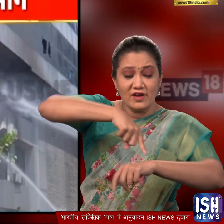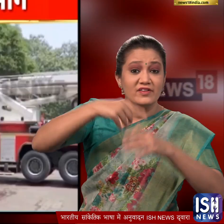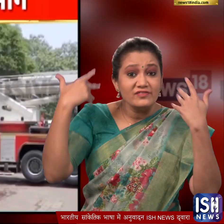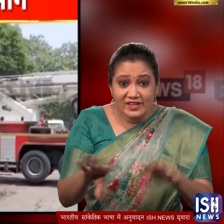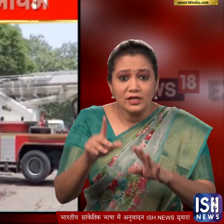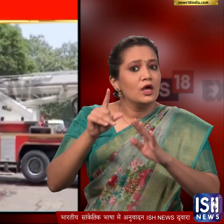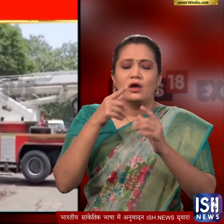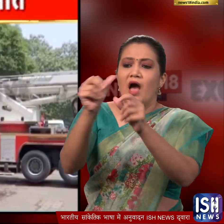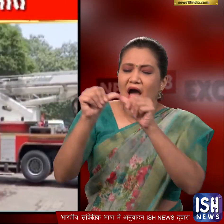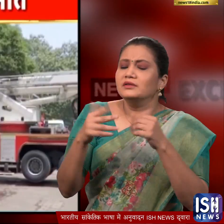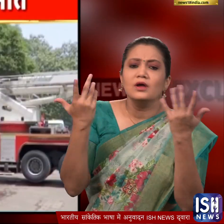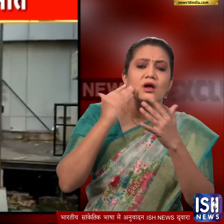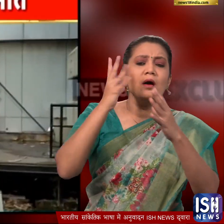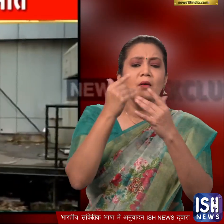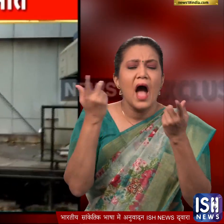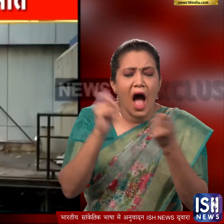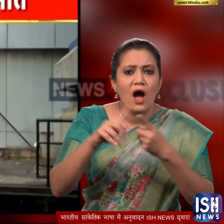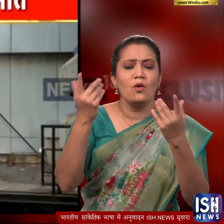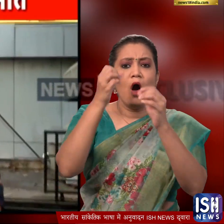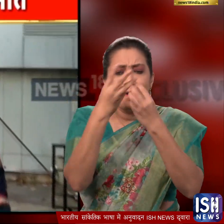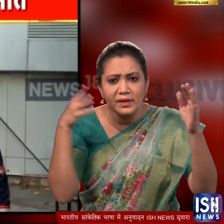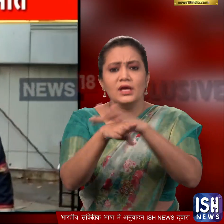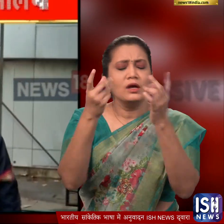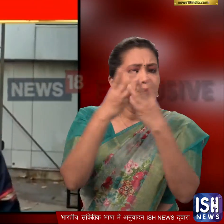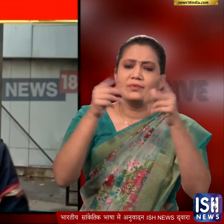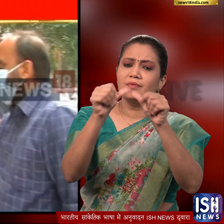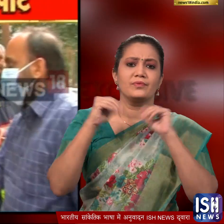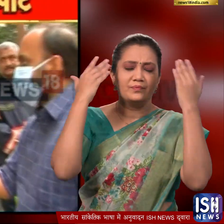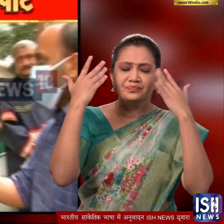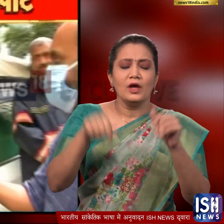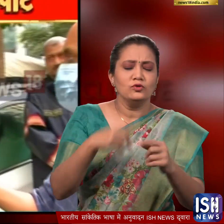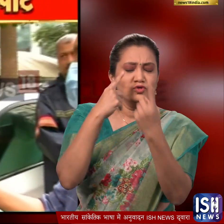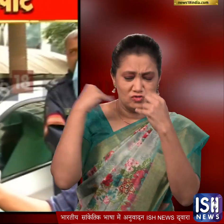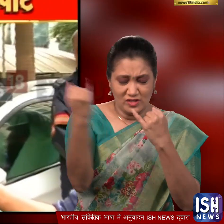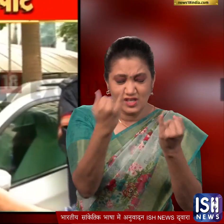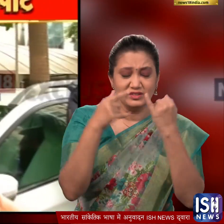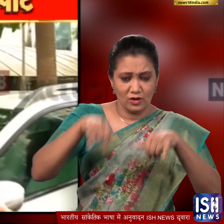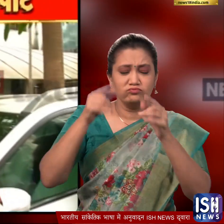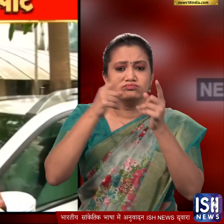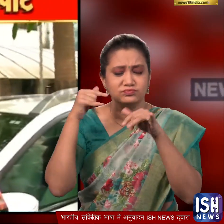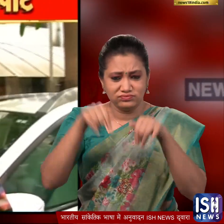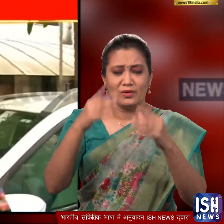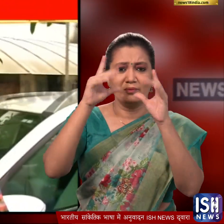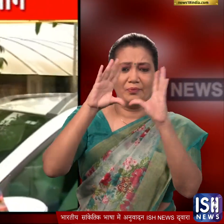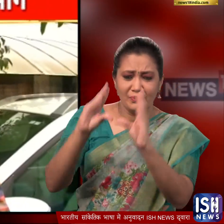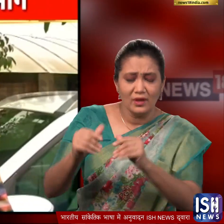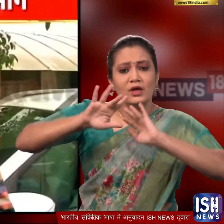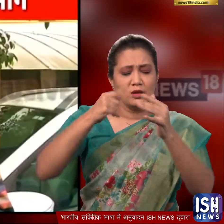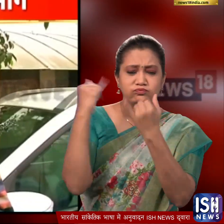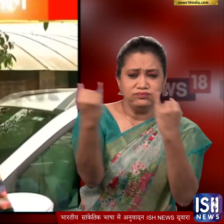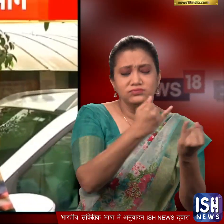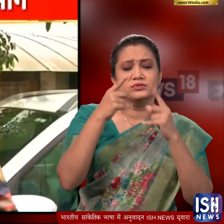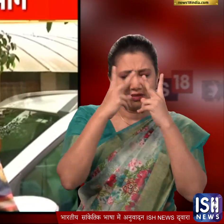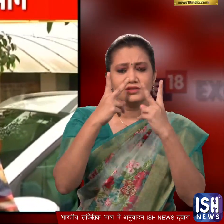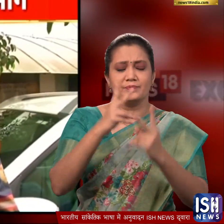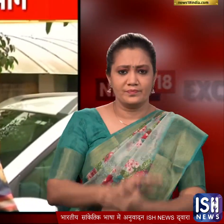घंटे बाद भी ये बोलने की हालत में नहीं थी कि बिल्डिंग के अंदर कितने लोग फंसे हैं। अभी पूरा सर्च करेंगे। अभी हमारा फायर फाइटिंग भी पूरे तरह जोरों से पूरा फायर फाइटिंग